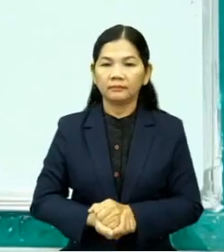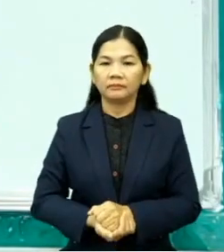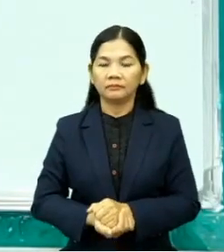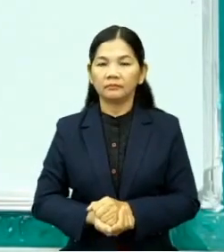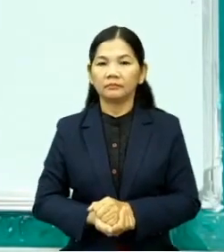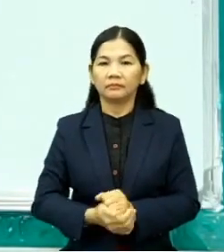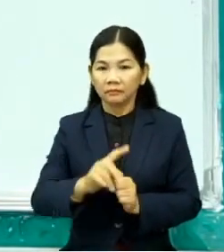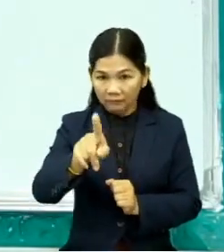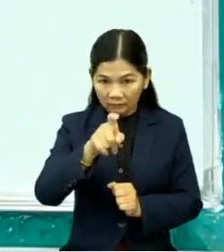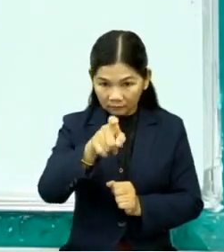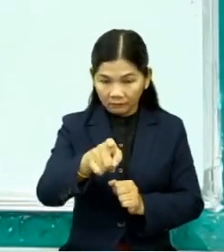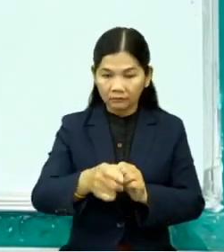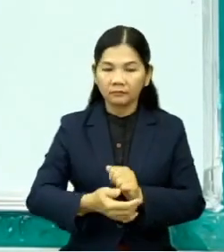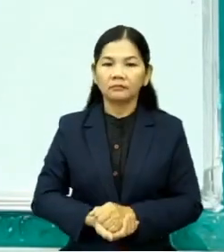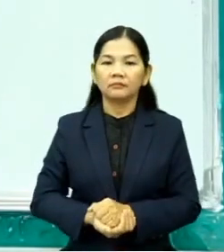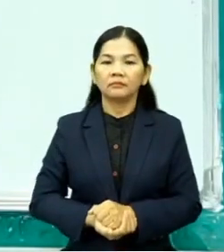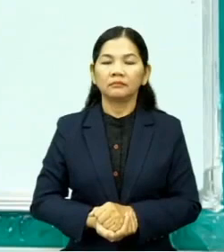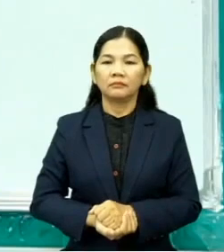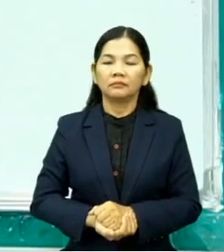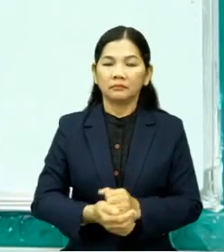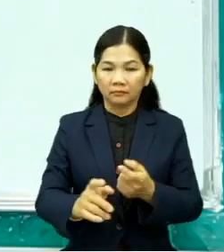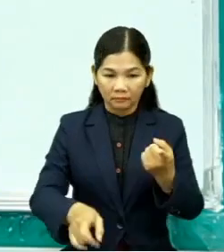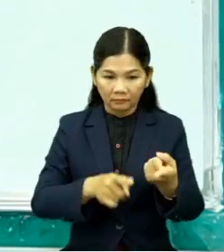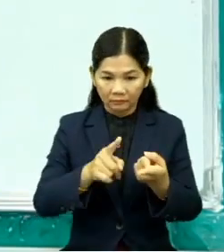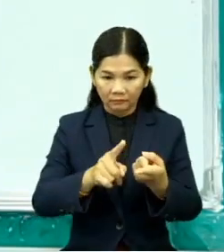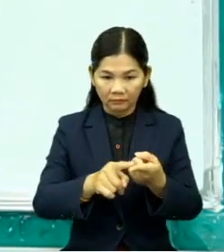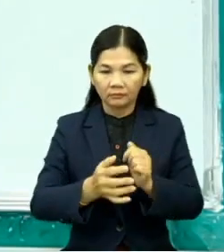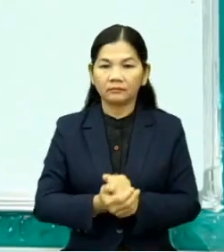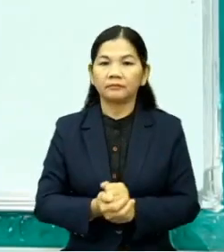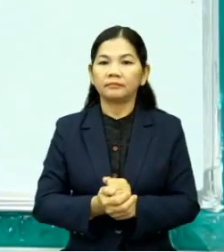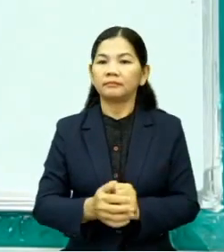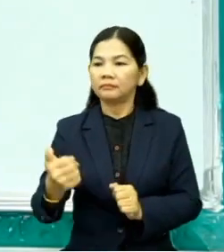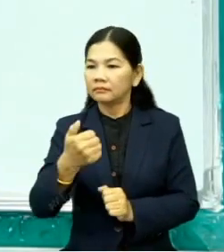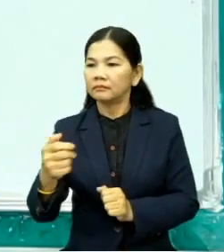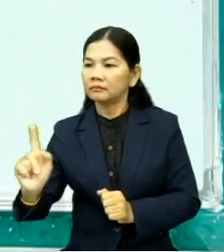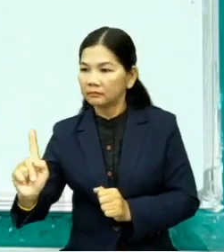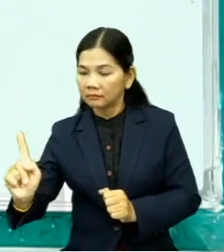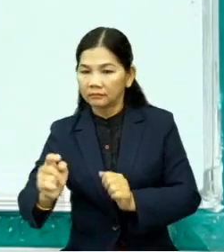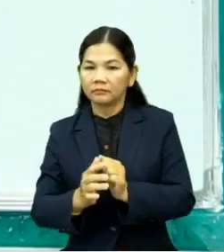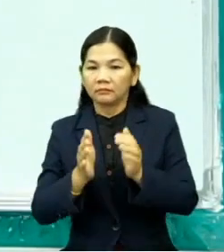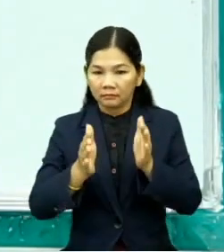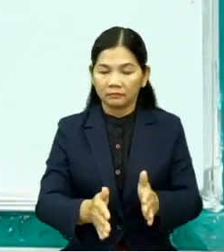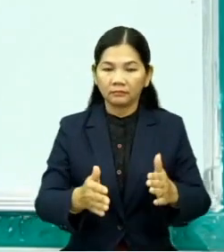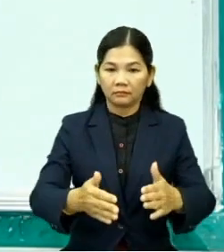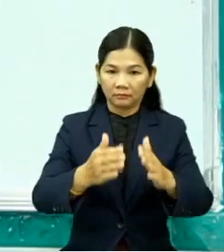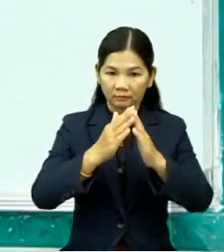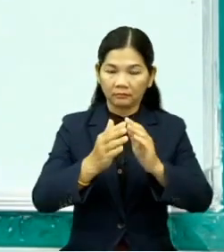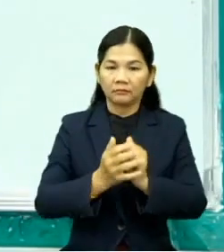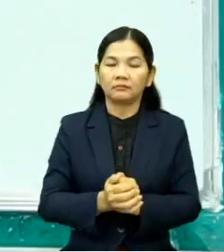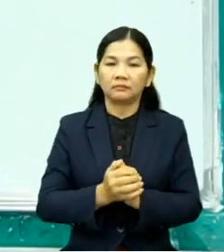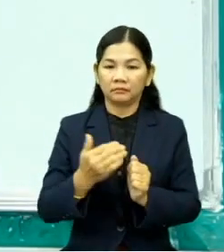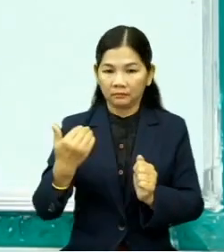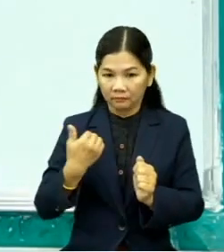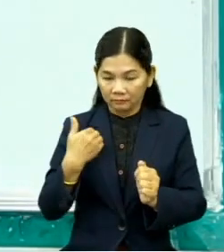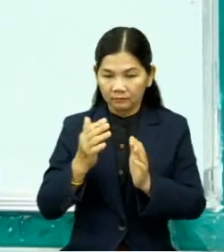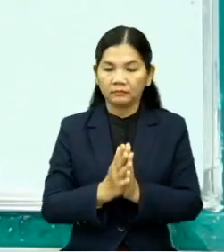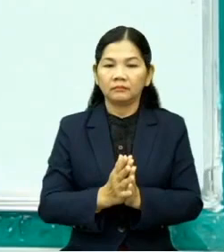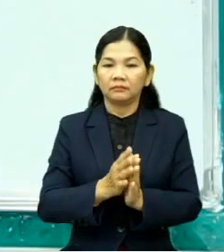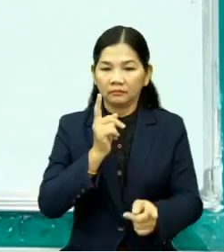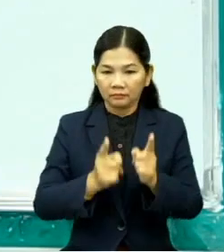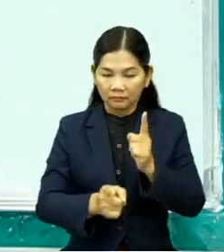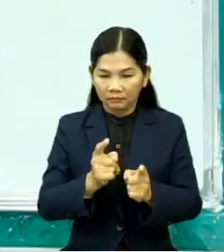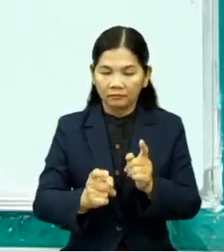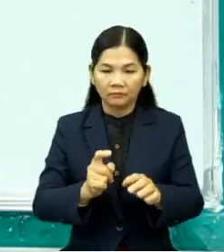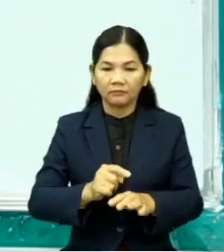ចាសំណួរចាសំណួរទី1តើនរណាជាអ្នកបង្កើតឲ្យមានដូត